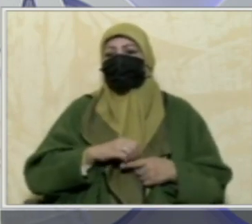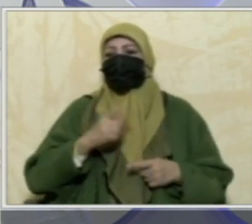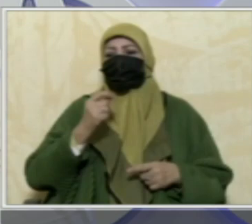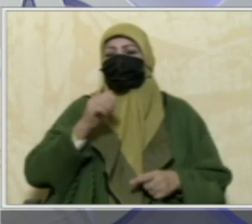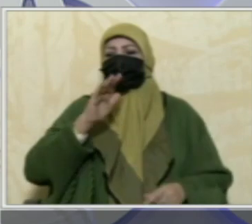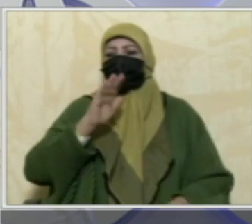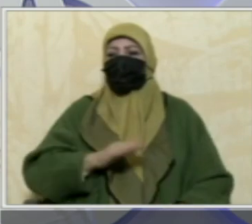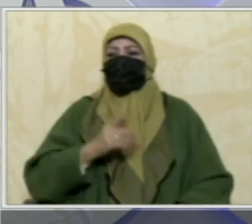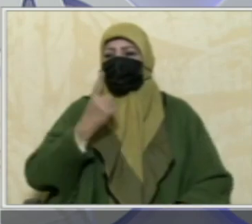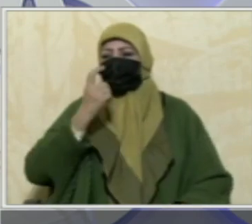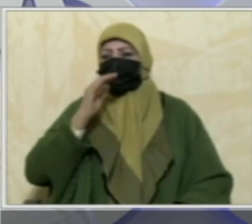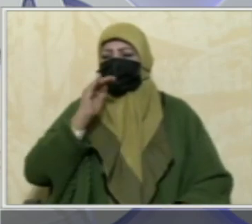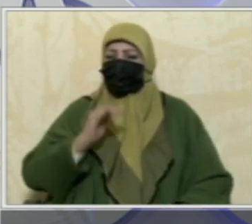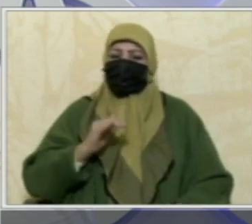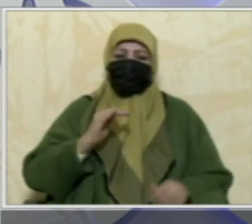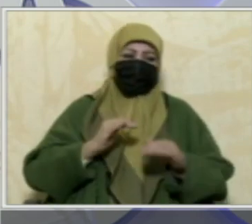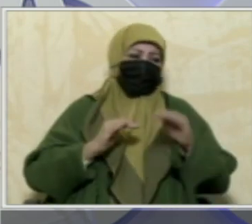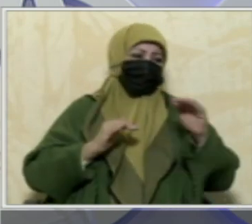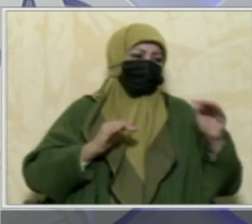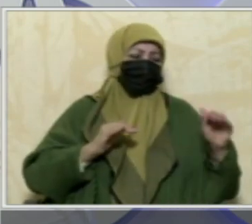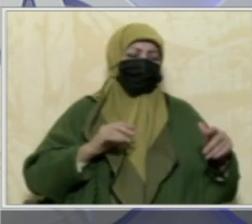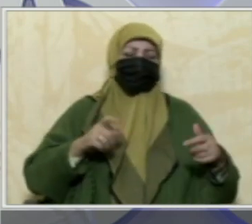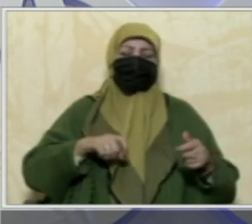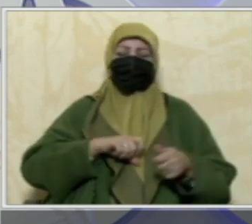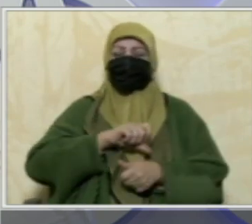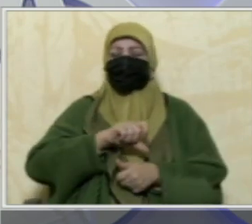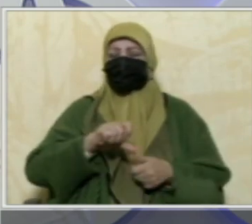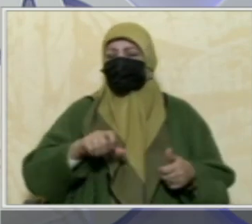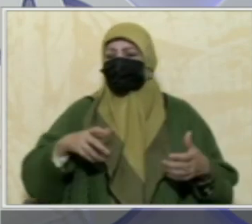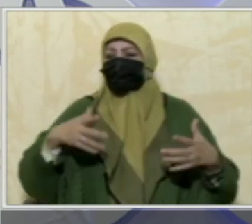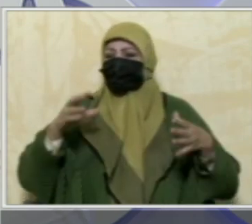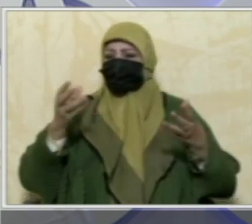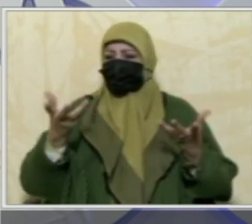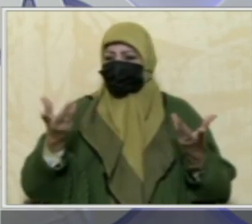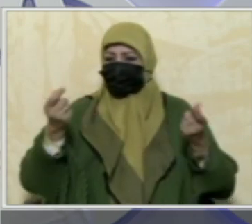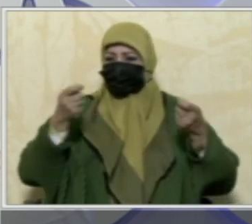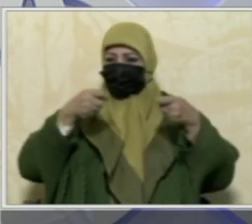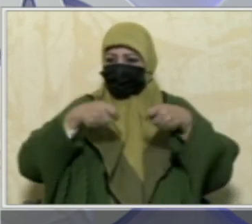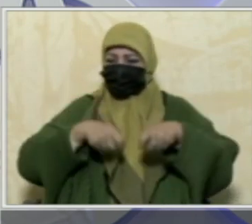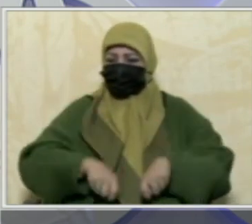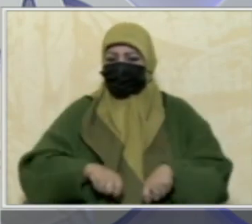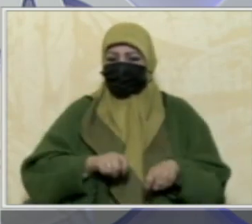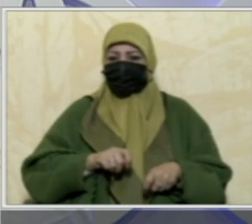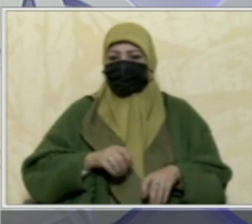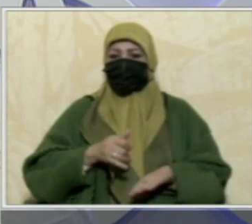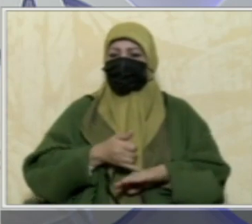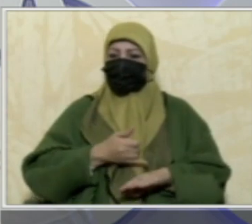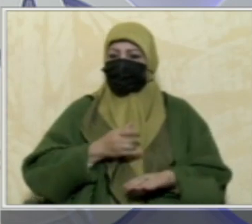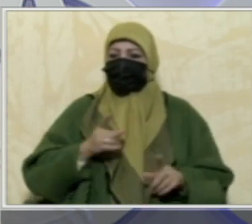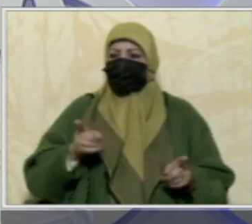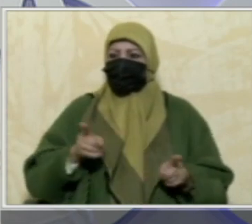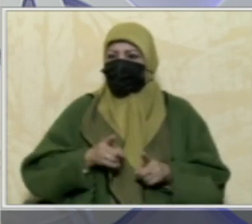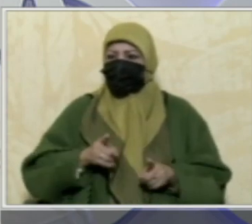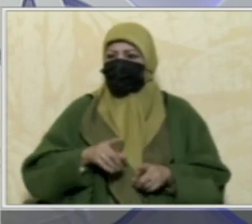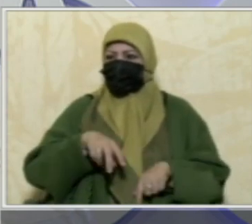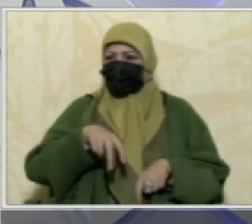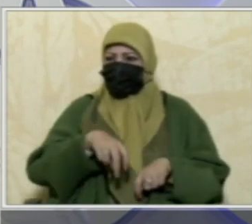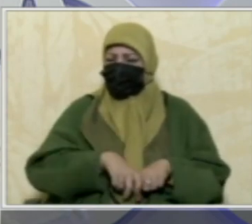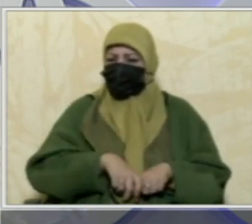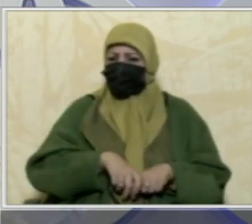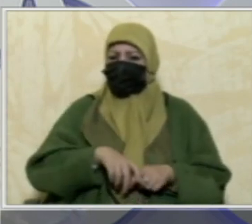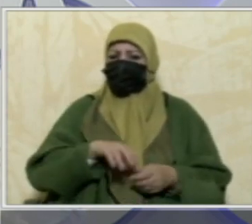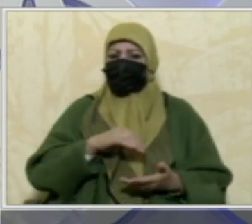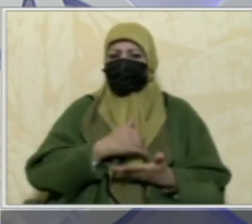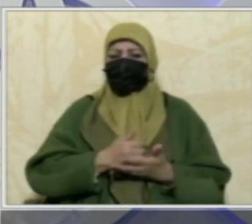عليهم نذكر لهم ان مذهبنا مذهب المالكيه لا يجوز الاشتراك في الثمن في الاضحيه الواحده اما في الغنم